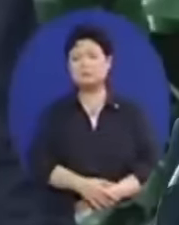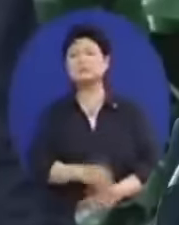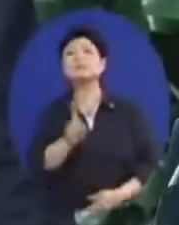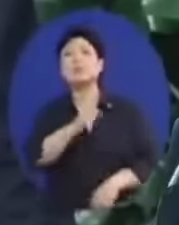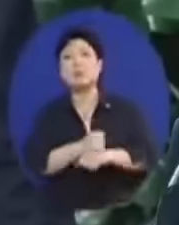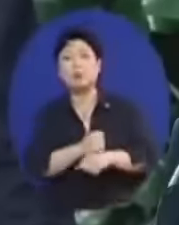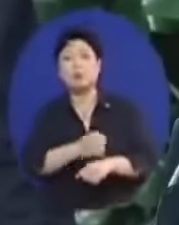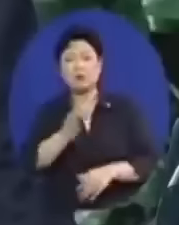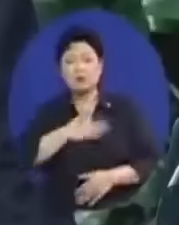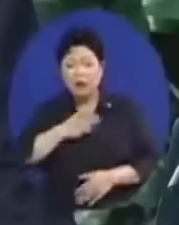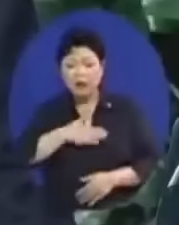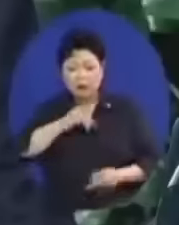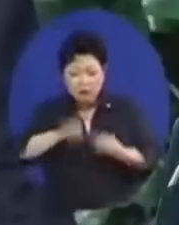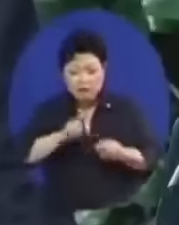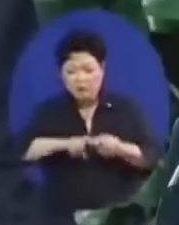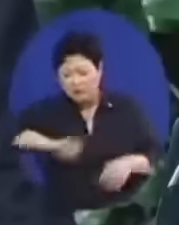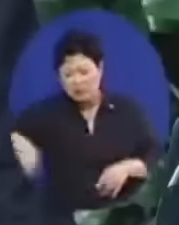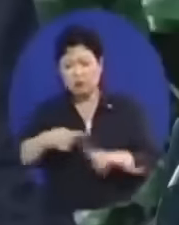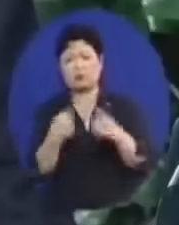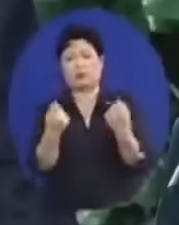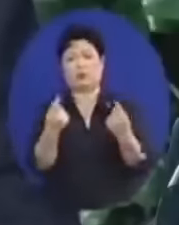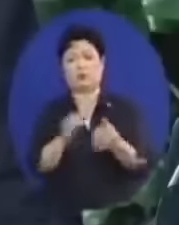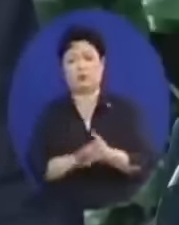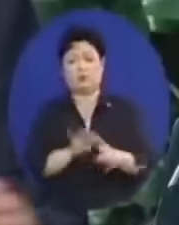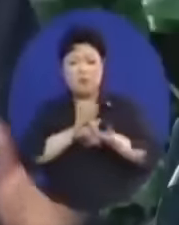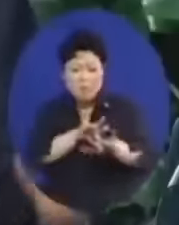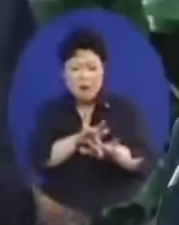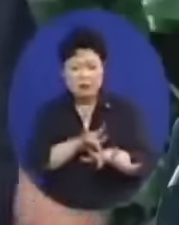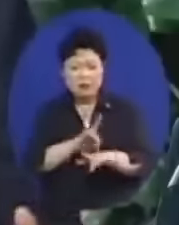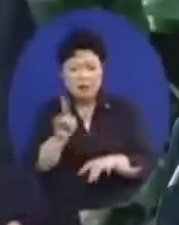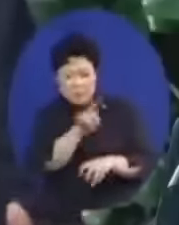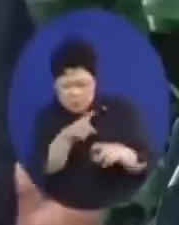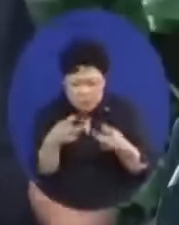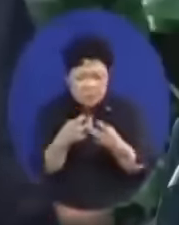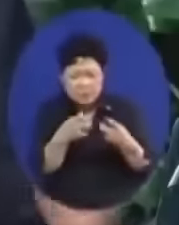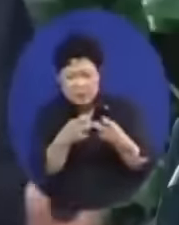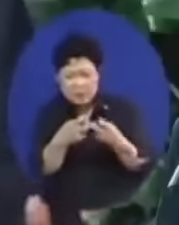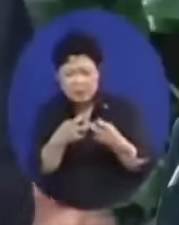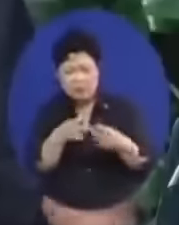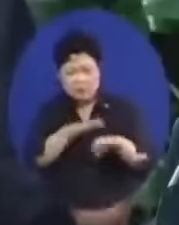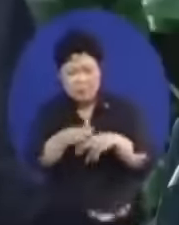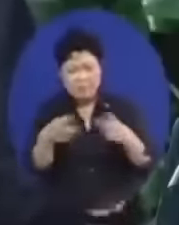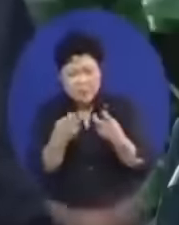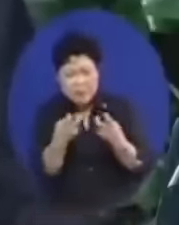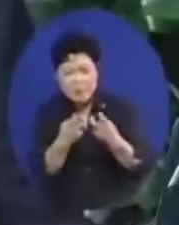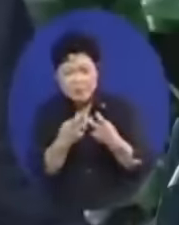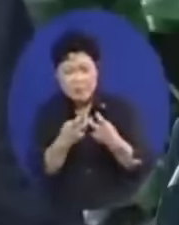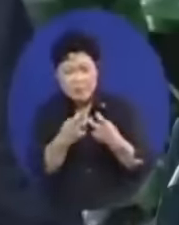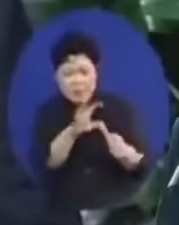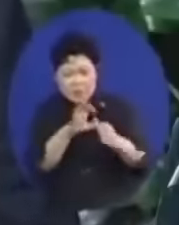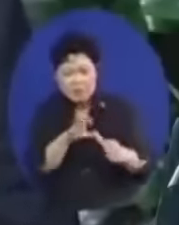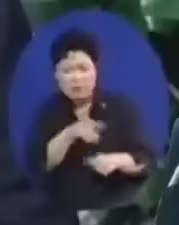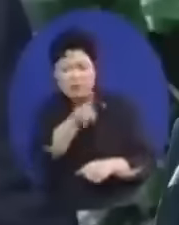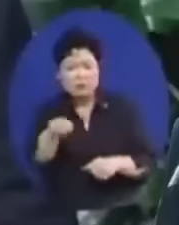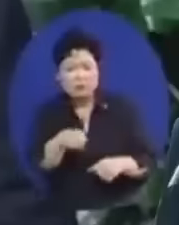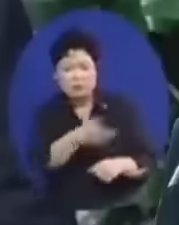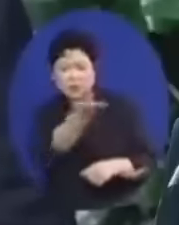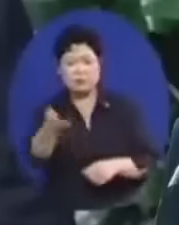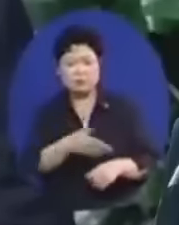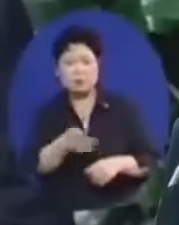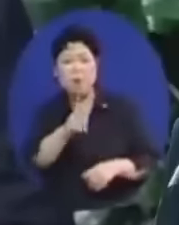자기 정체성을 잃어버린 사람인 것입니다. 마귀는 어떻게 하든지 여러분의 정체성을 뺏어가려고 하는 것입니다.